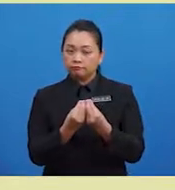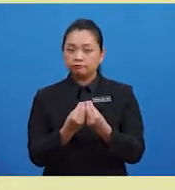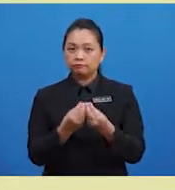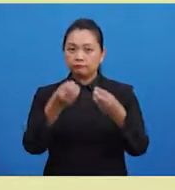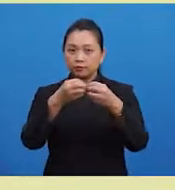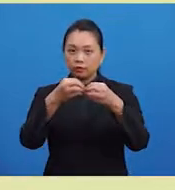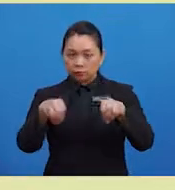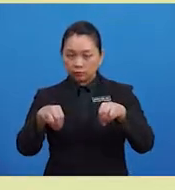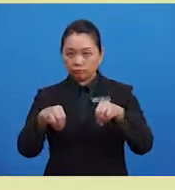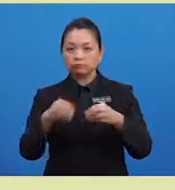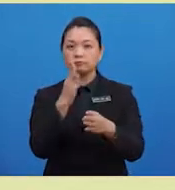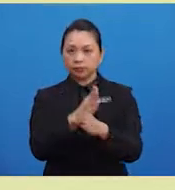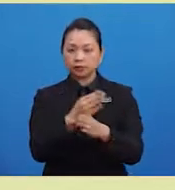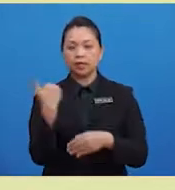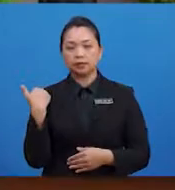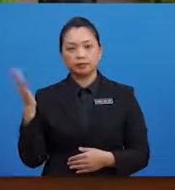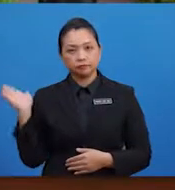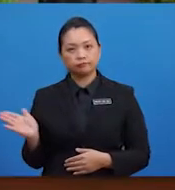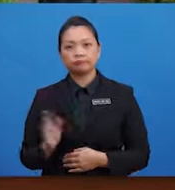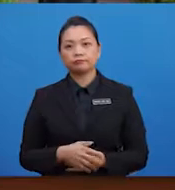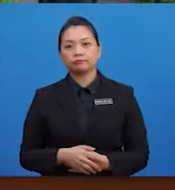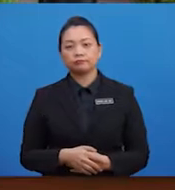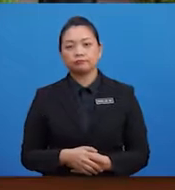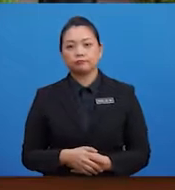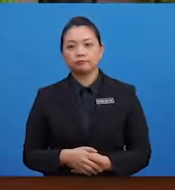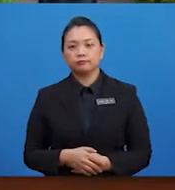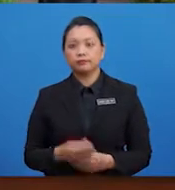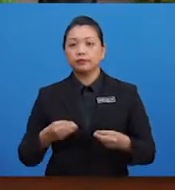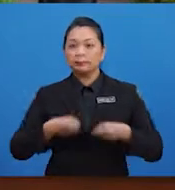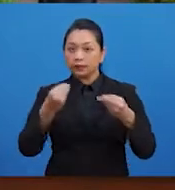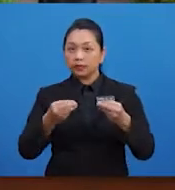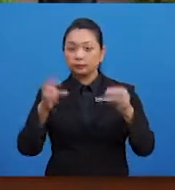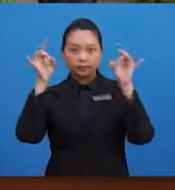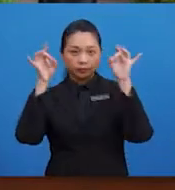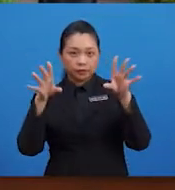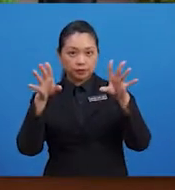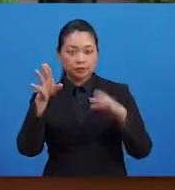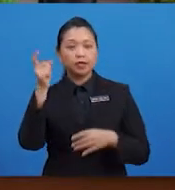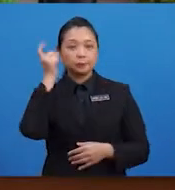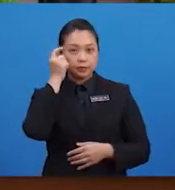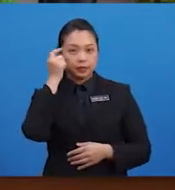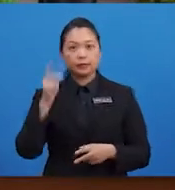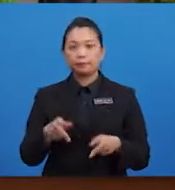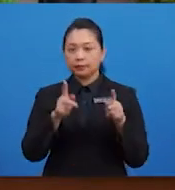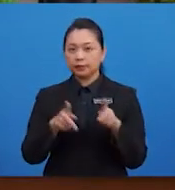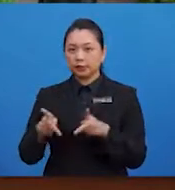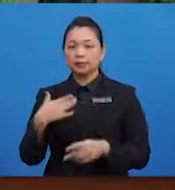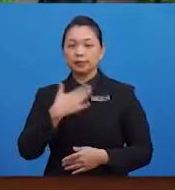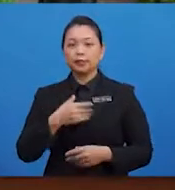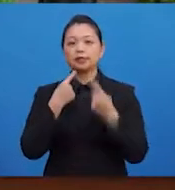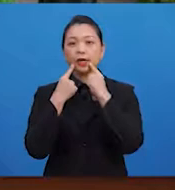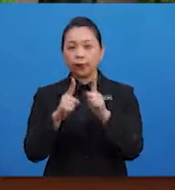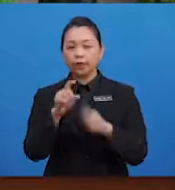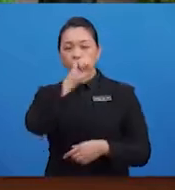sebanyak 81%. Bagi menguji minda para pelajar, sila jawab soalan yang